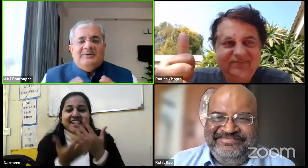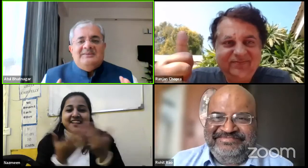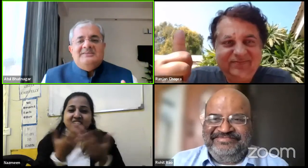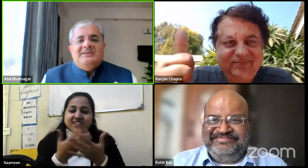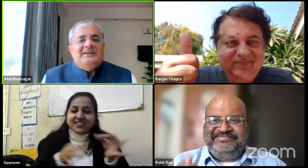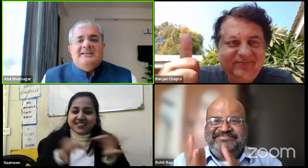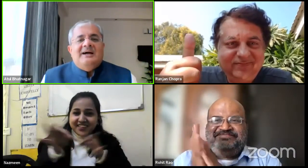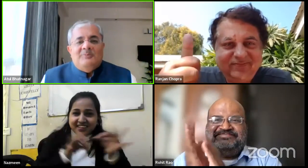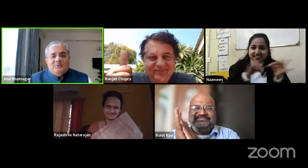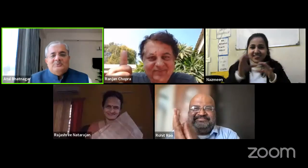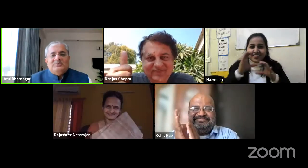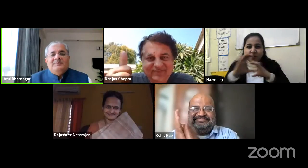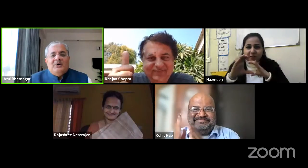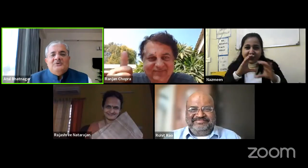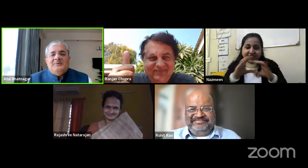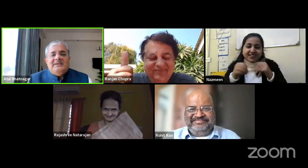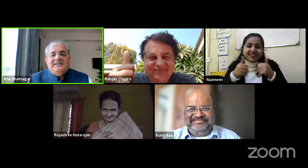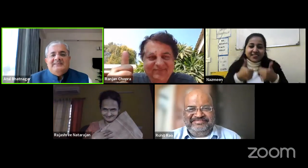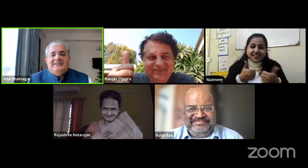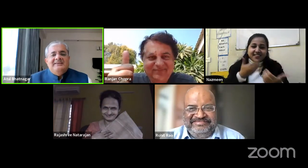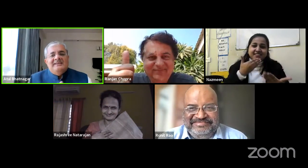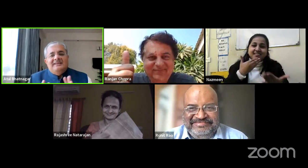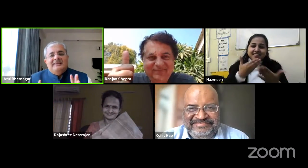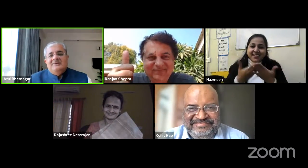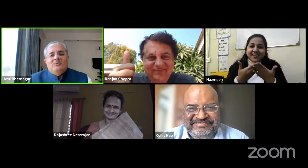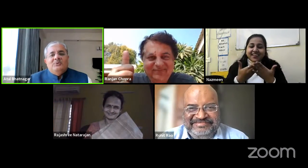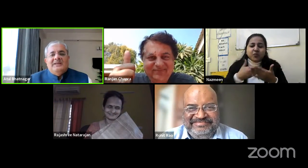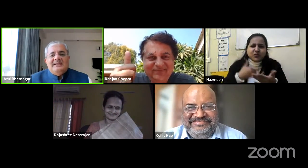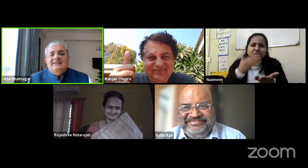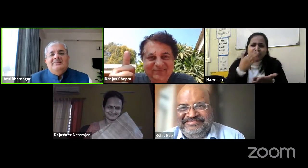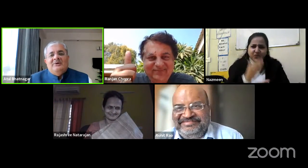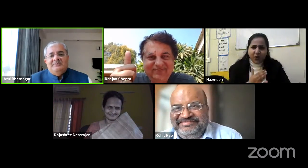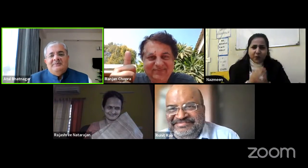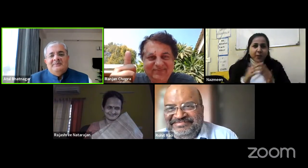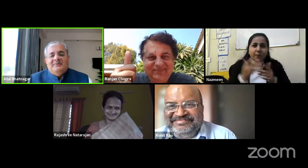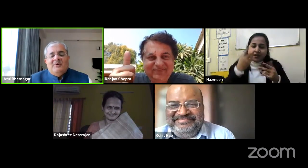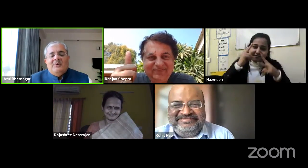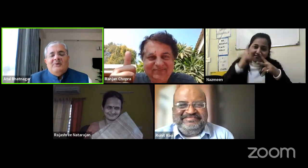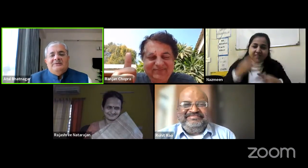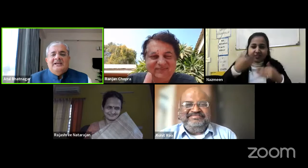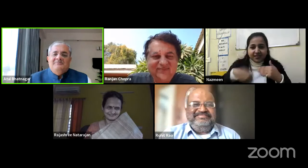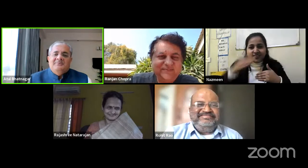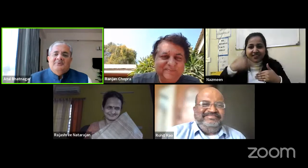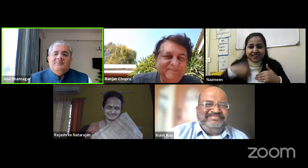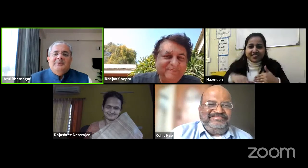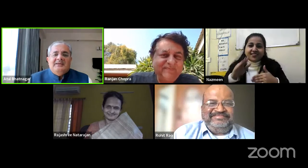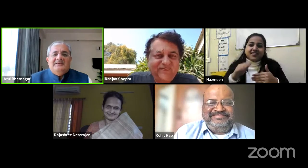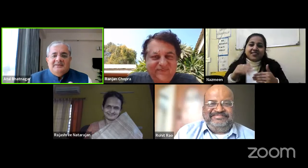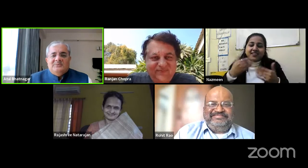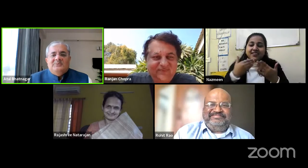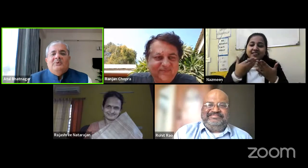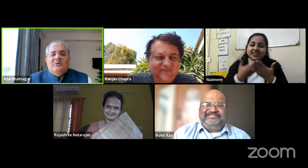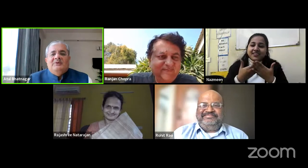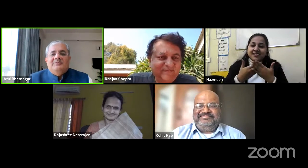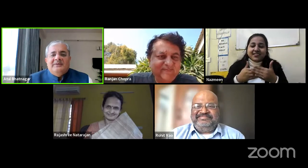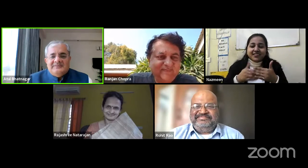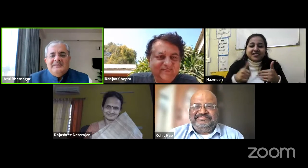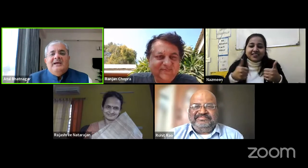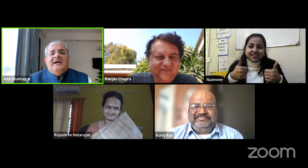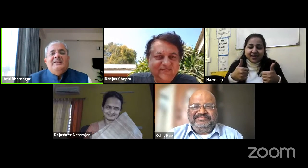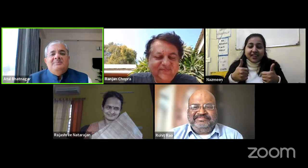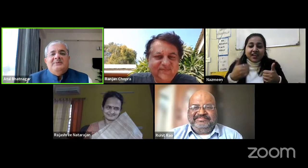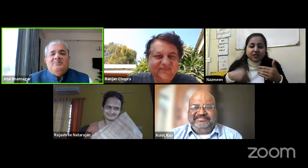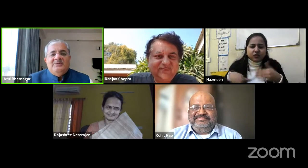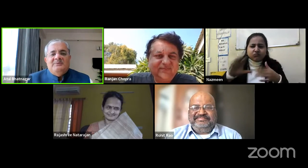सारा कम्युनिकेशन कर रही है. हम लोग तो पॉज भी ले लेते, लेकिन वो डायरेक्टली ऑन all the time communicating to all of